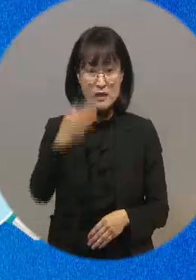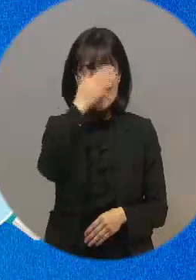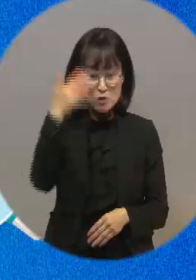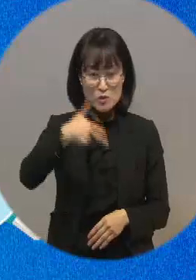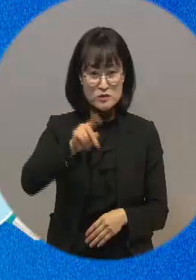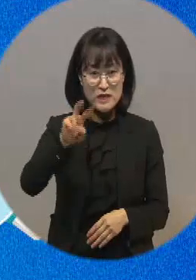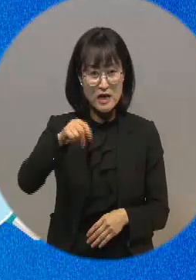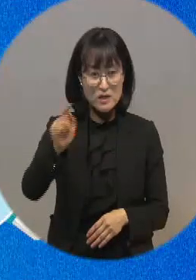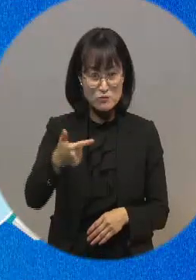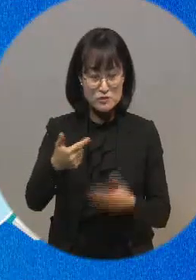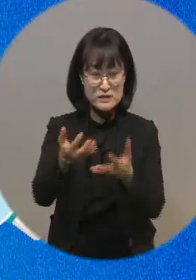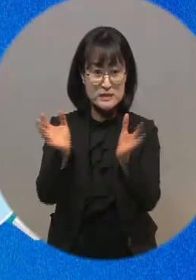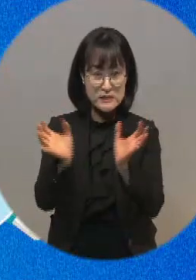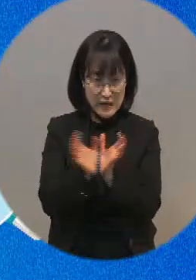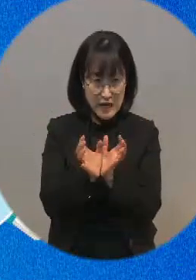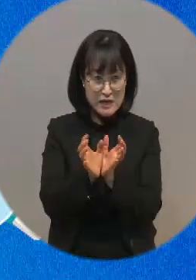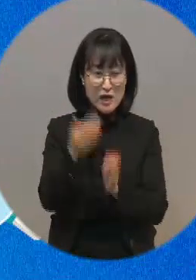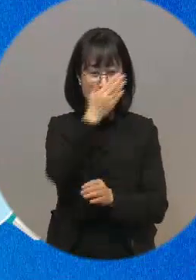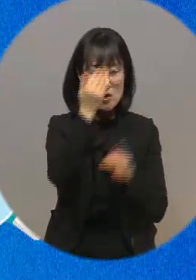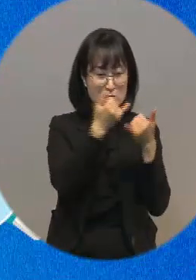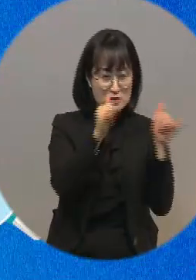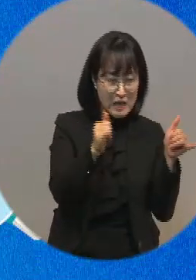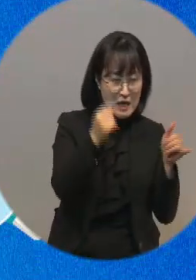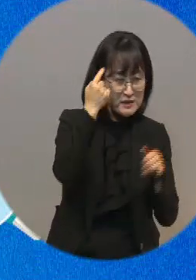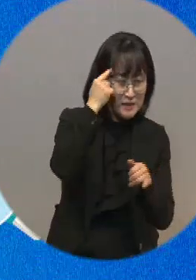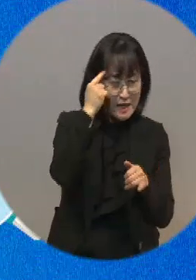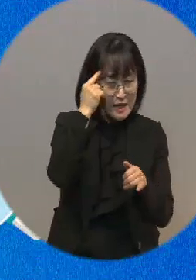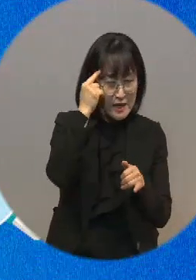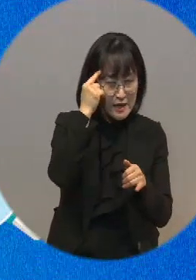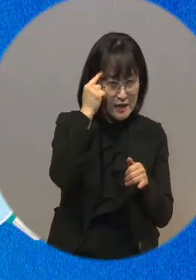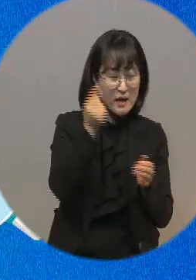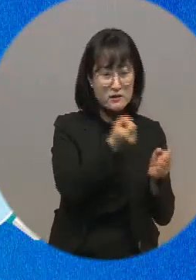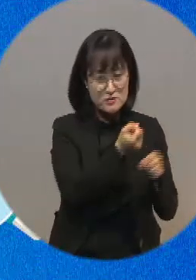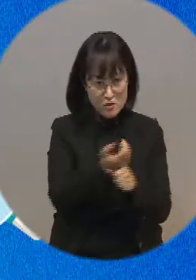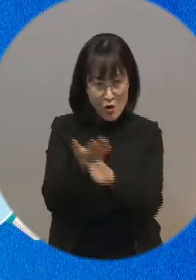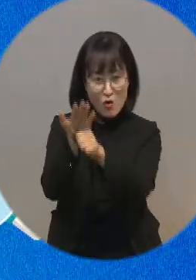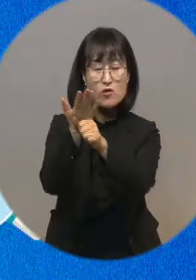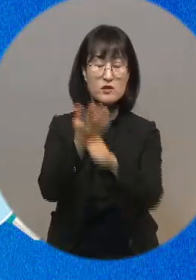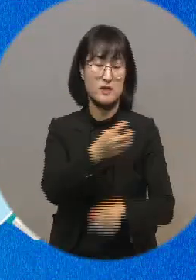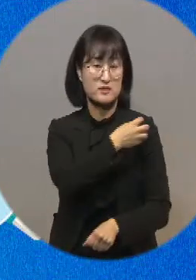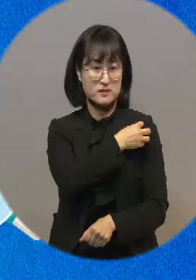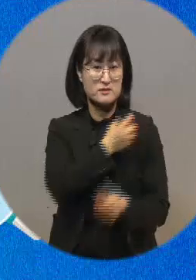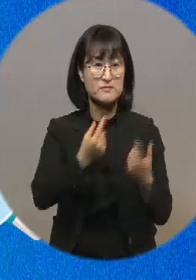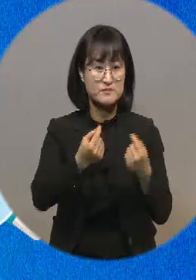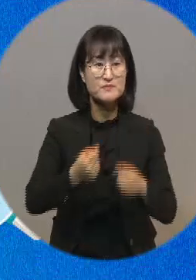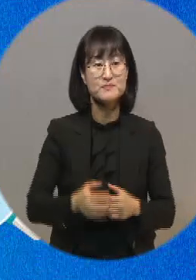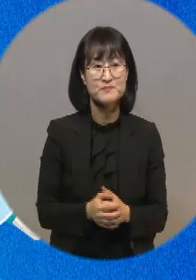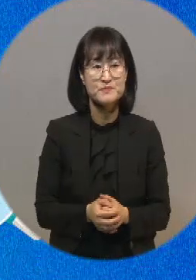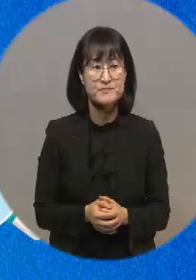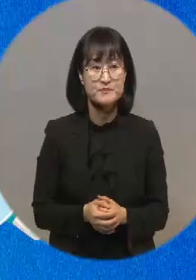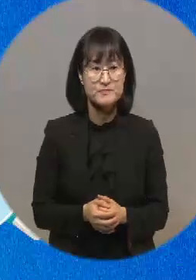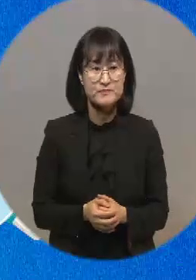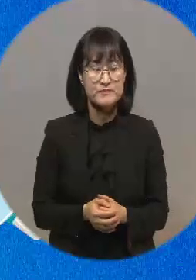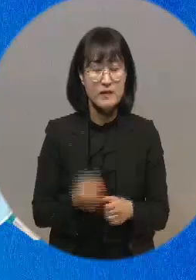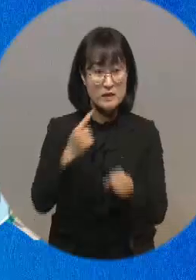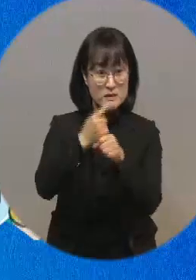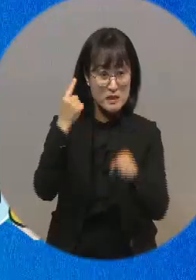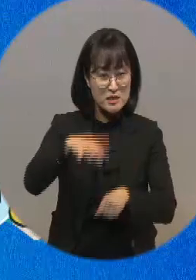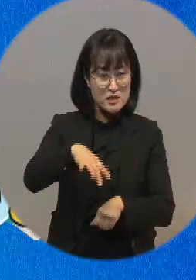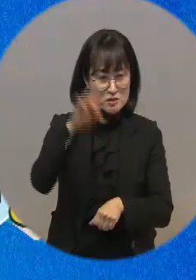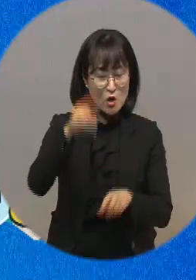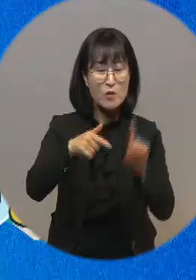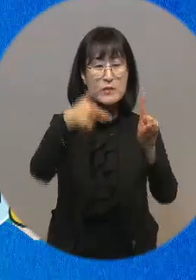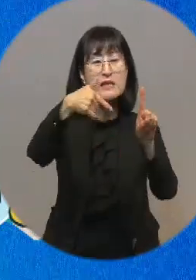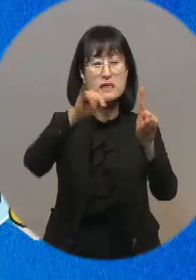청년자문단은 통일부 정책에 대해 청년 세대의 인식을 전하는 핵심 창구의 역할을 하고 있는데요. 지난해 최초로